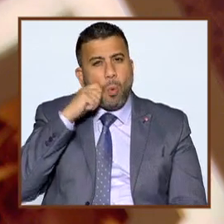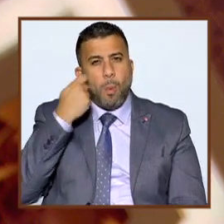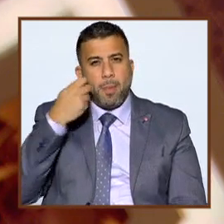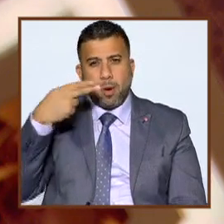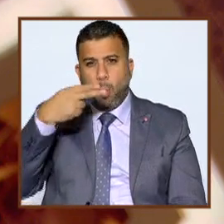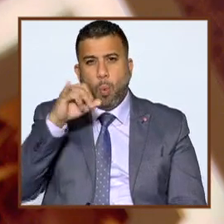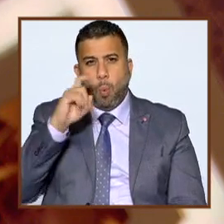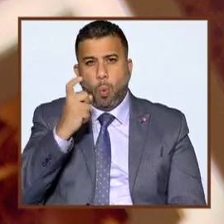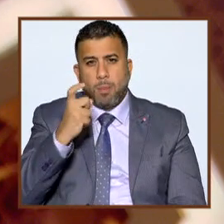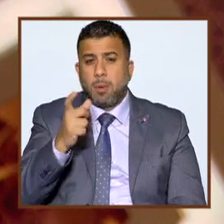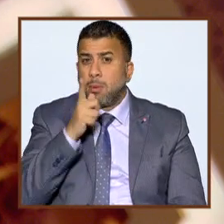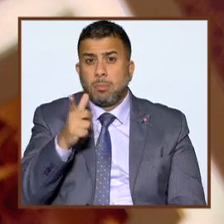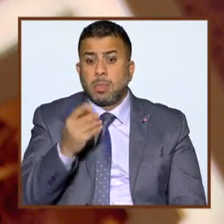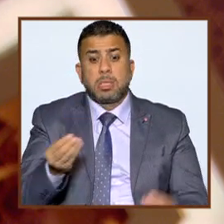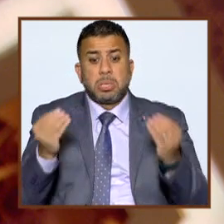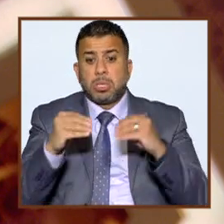ركعة، كان يصلي